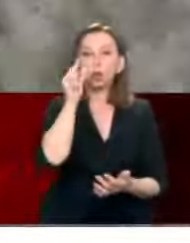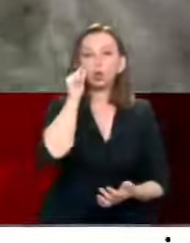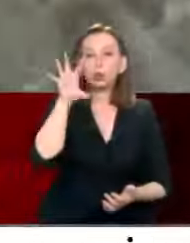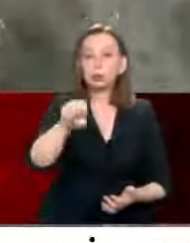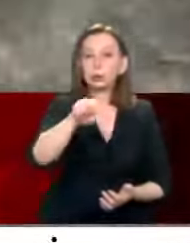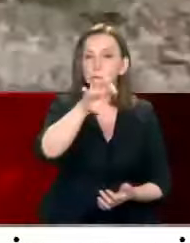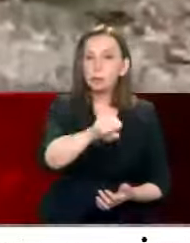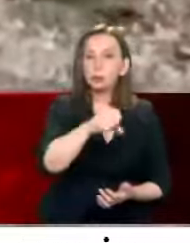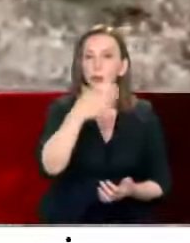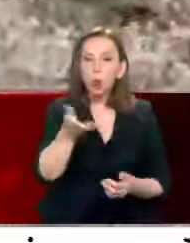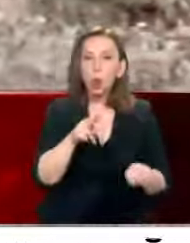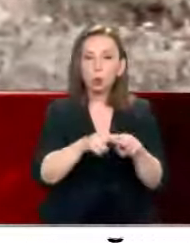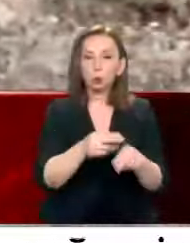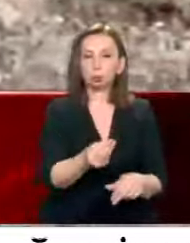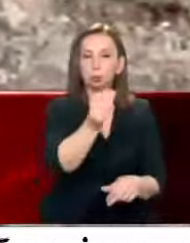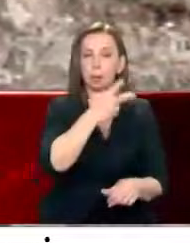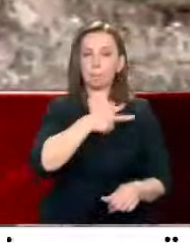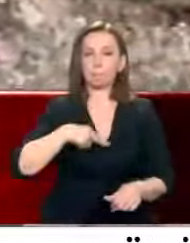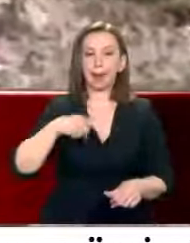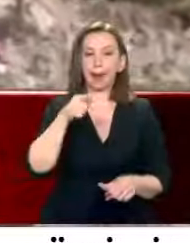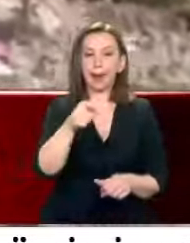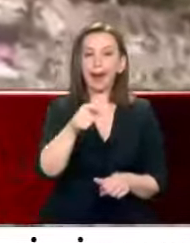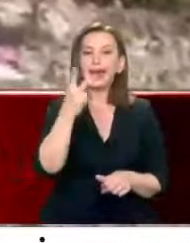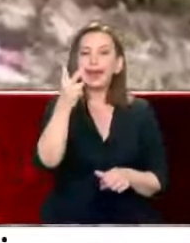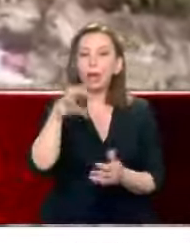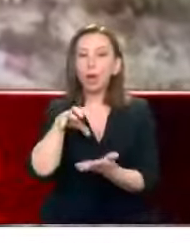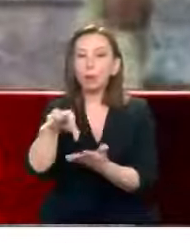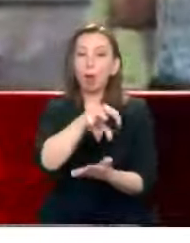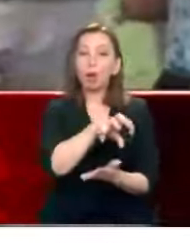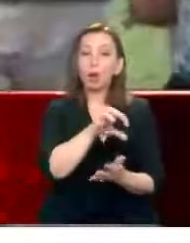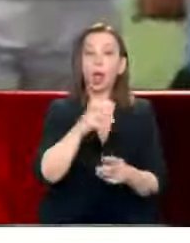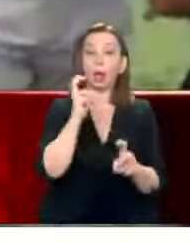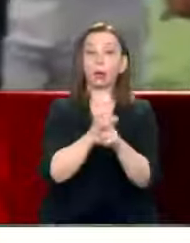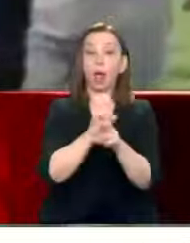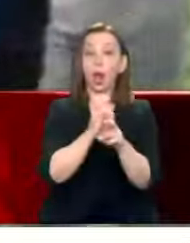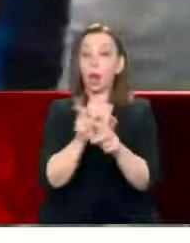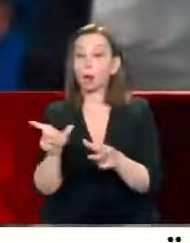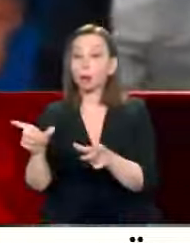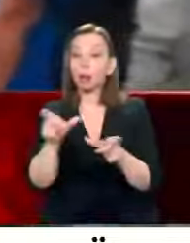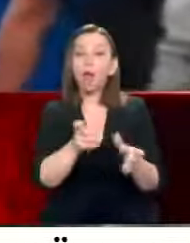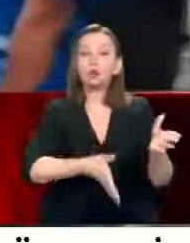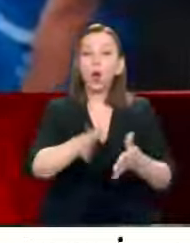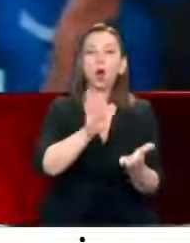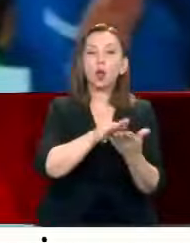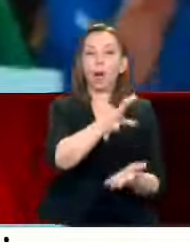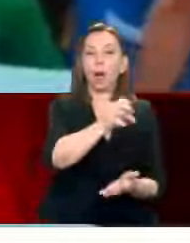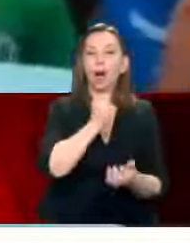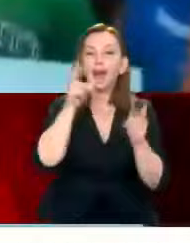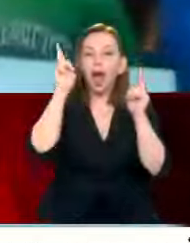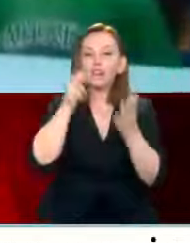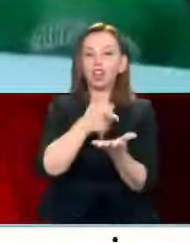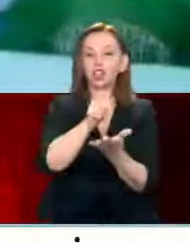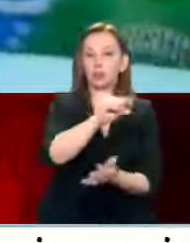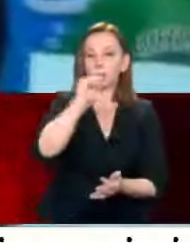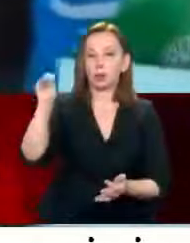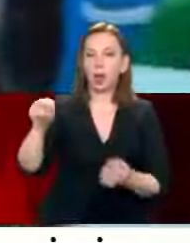Onlardan birinde de kuduz tespit edildi. Belediye iki noktayı risk bölgesi ilan etti. Sokak köpekleri toplanıp barınaklara alınmaya başlandı. O